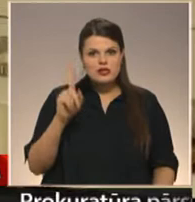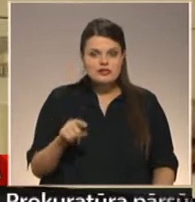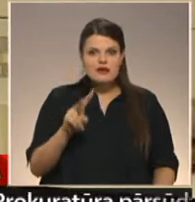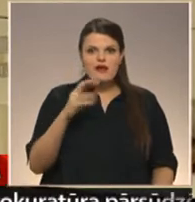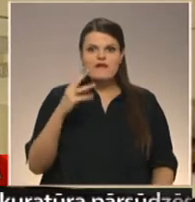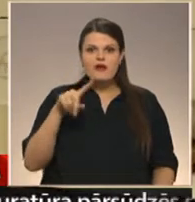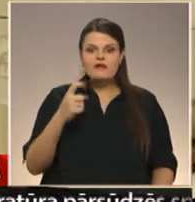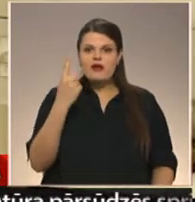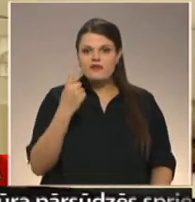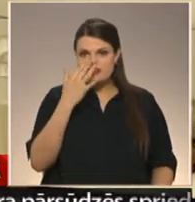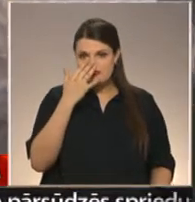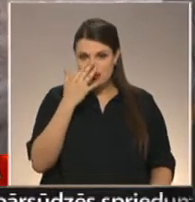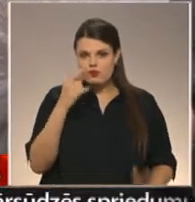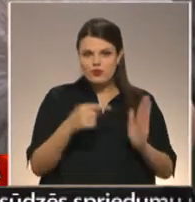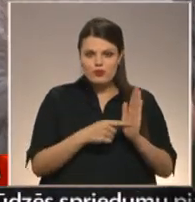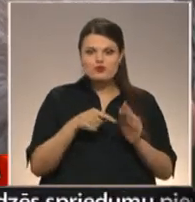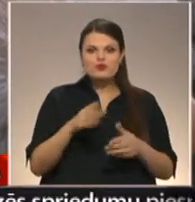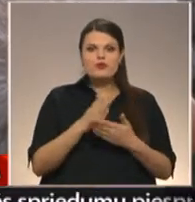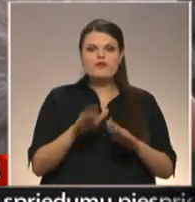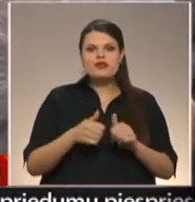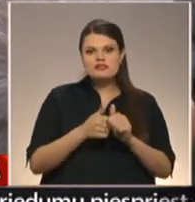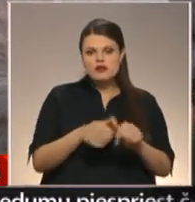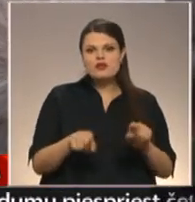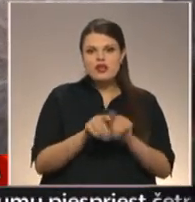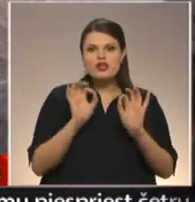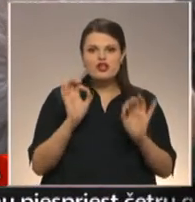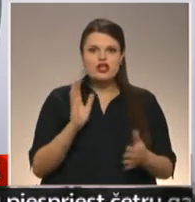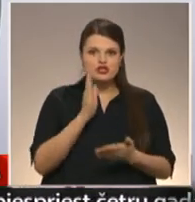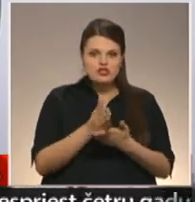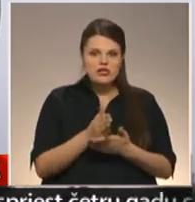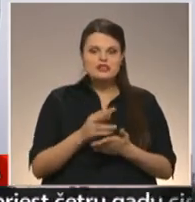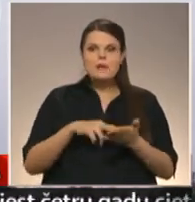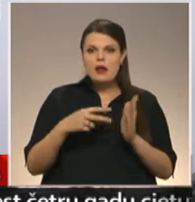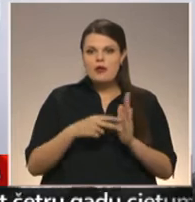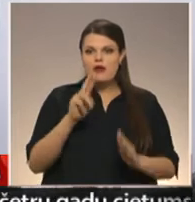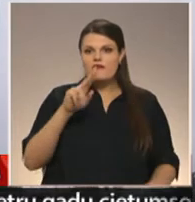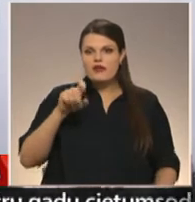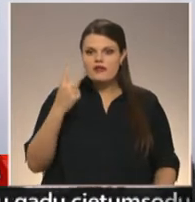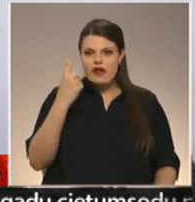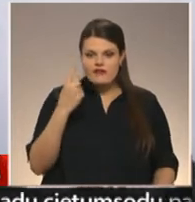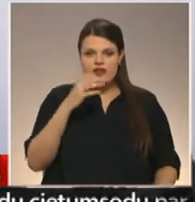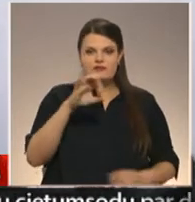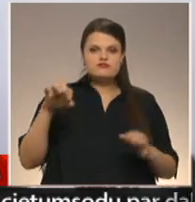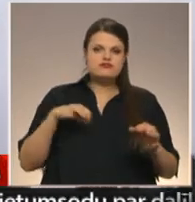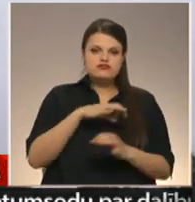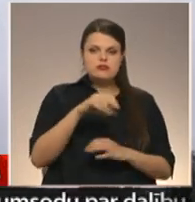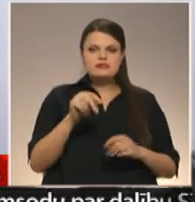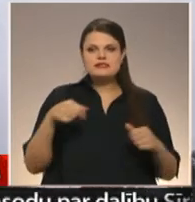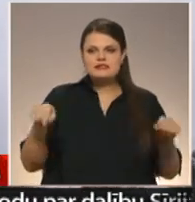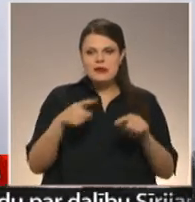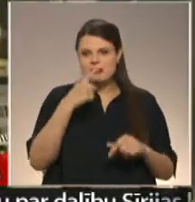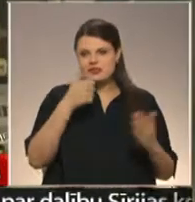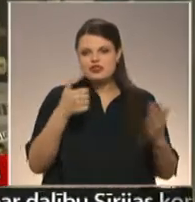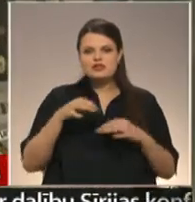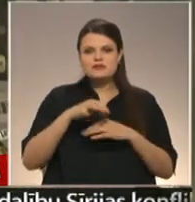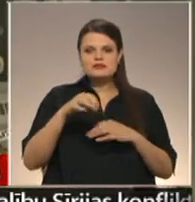Venta 1 palaišanas datums, šim notikumam varēšot sekot līdzi arī tiešsaistē. Plānots, ka Venta 1 riņķos pa polāru orbītu ap Zemi aptuveni 600